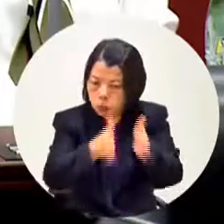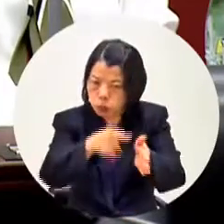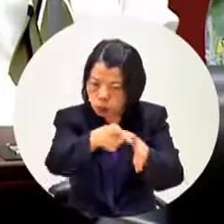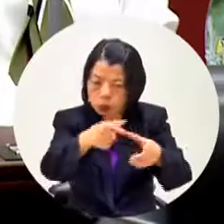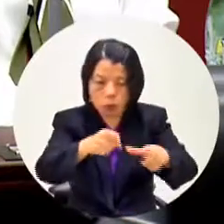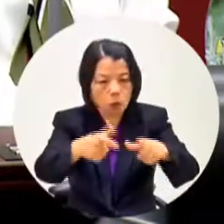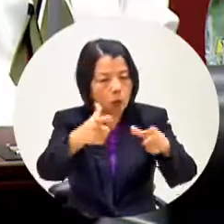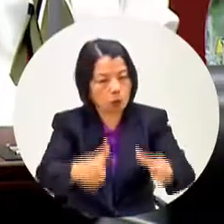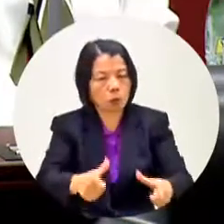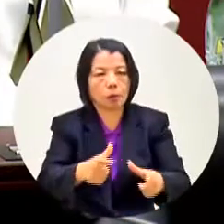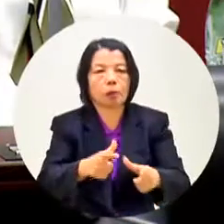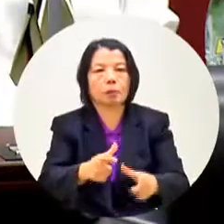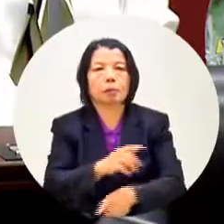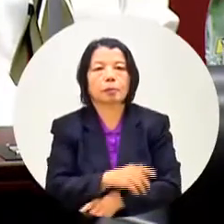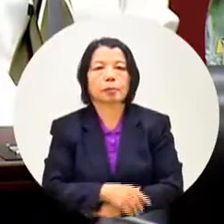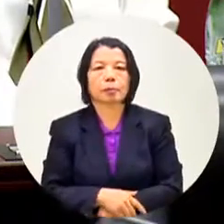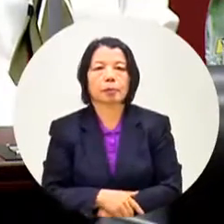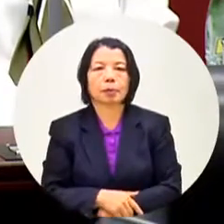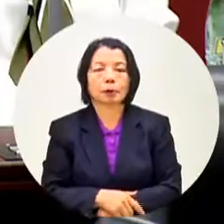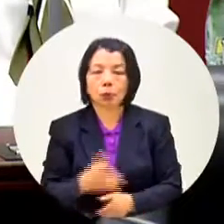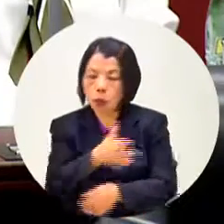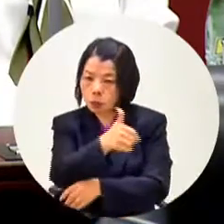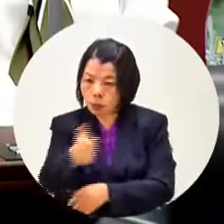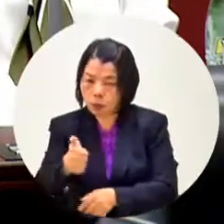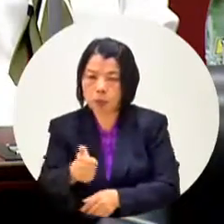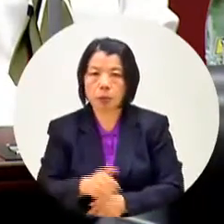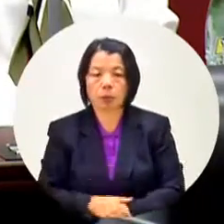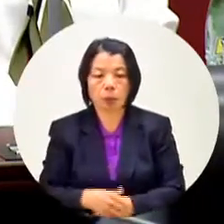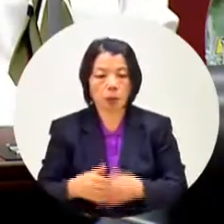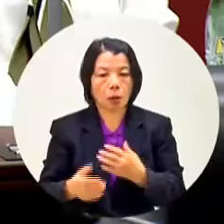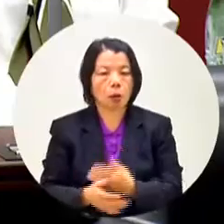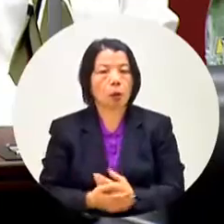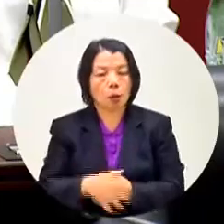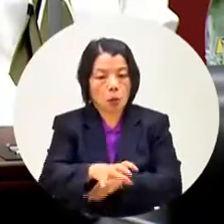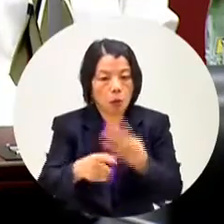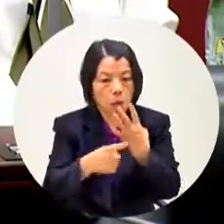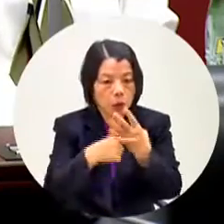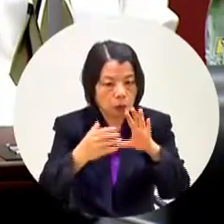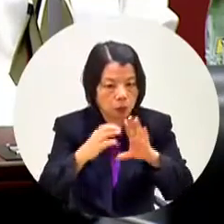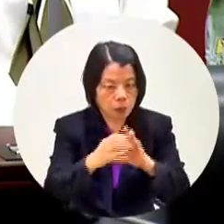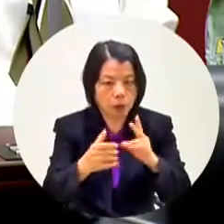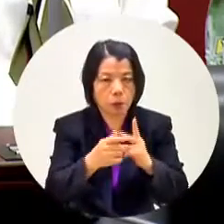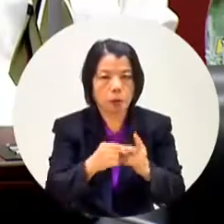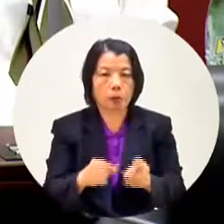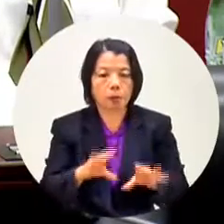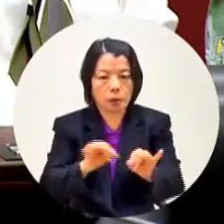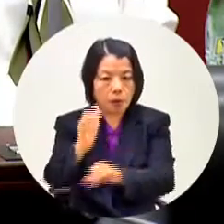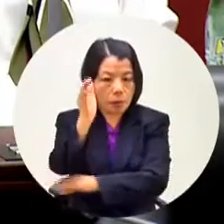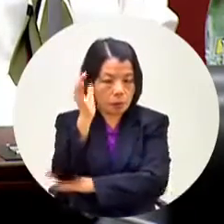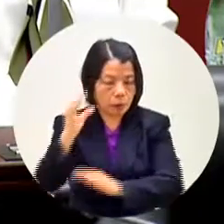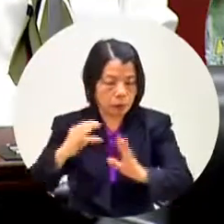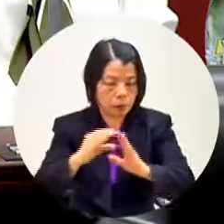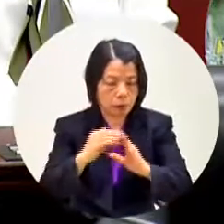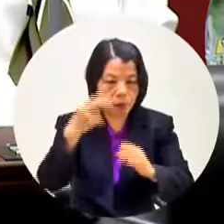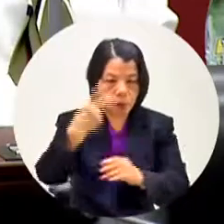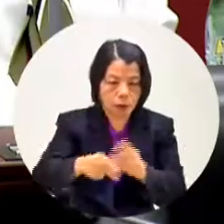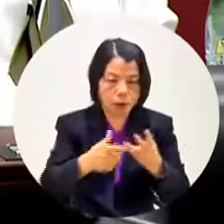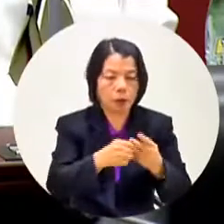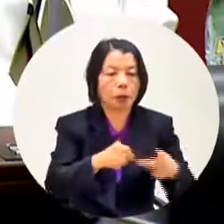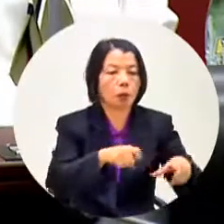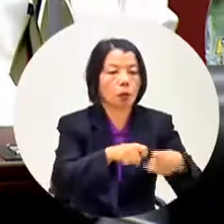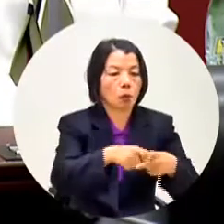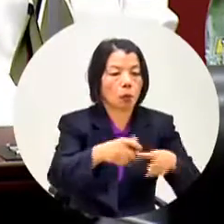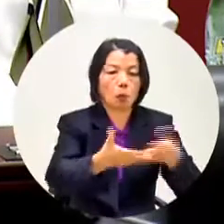像林雅中正宠物公园这样的一个那么多好、哦、有宠物家人去那边游憩的